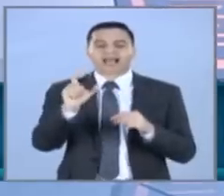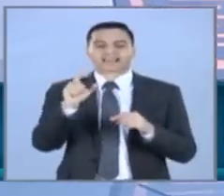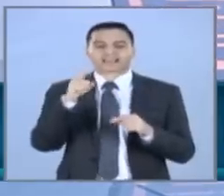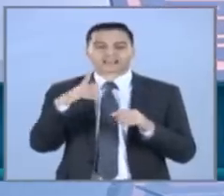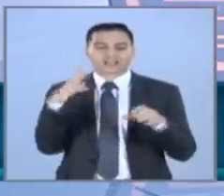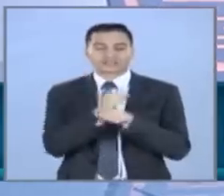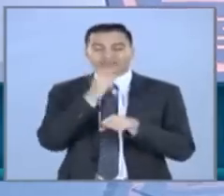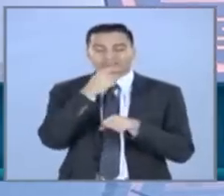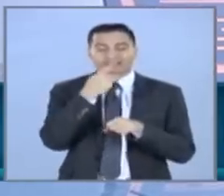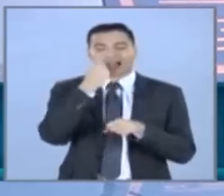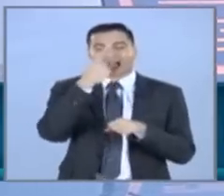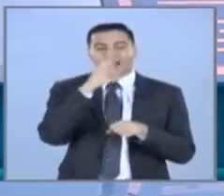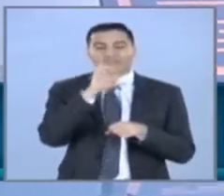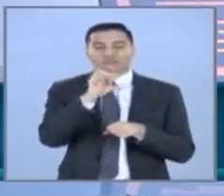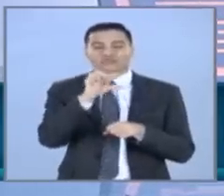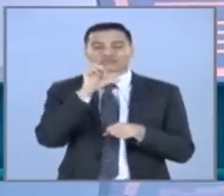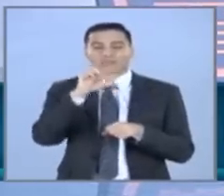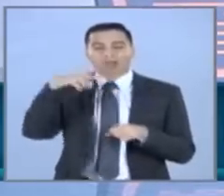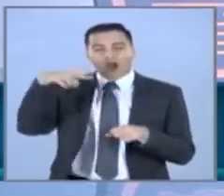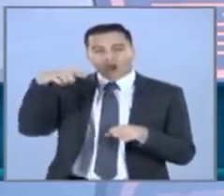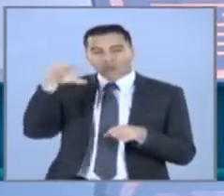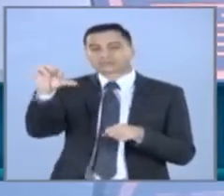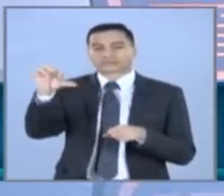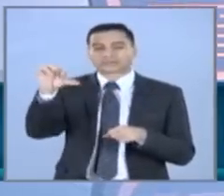تم اكتشافه سنة 1990.